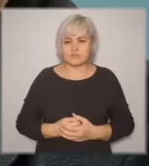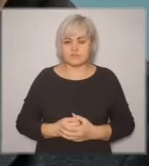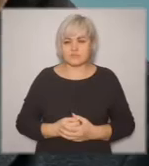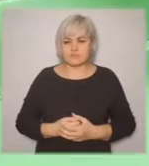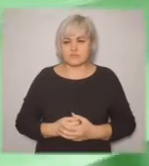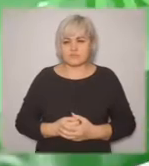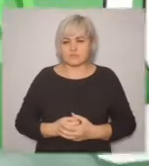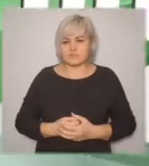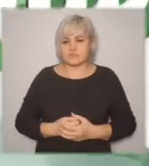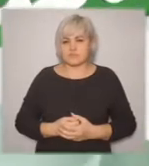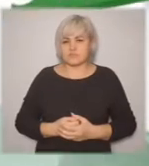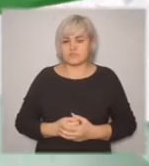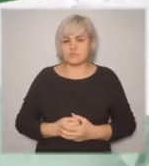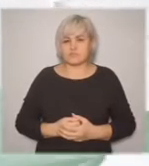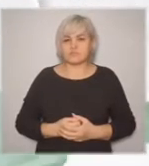защемило что-то.